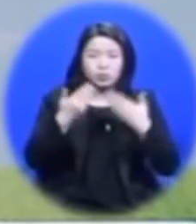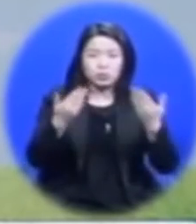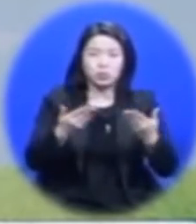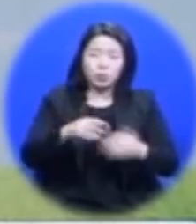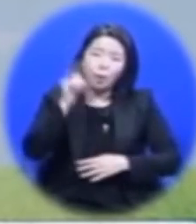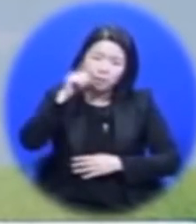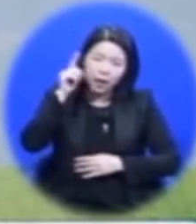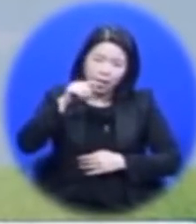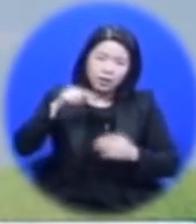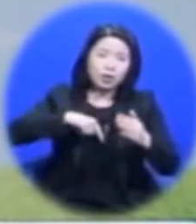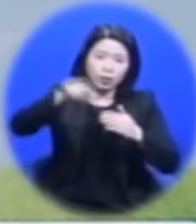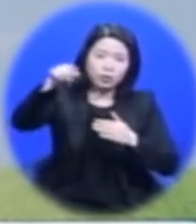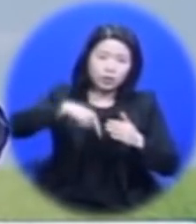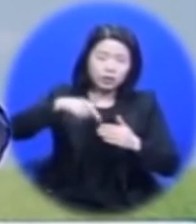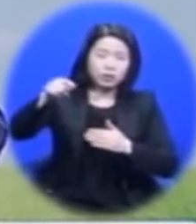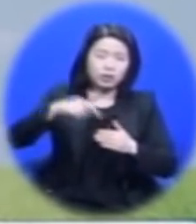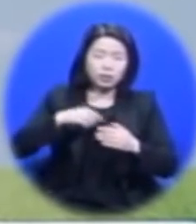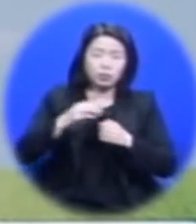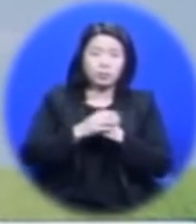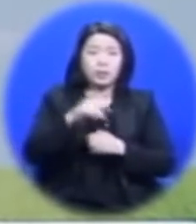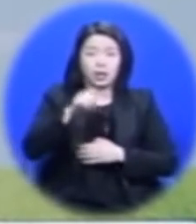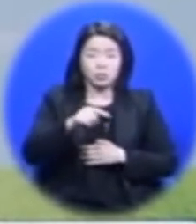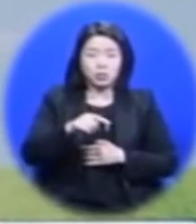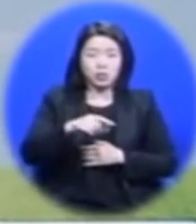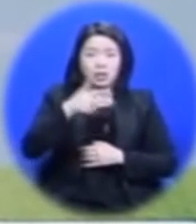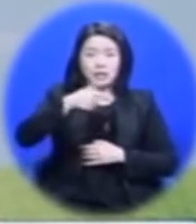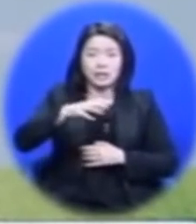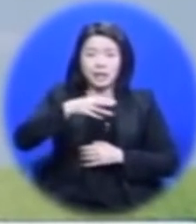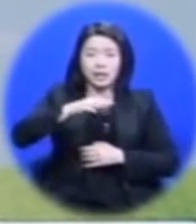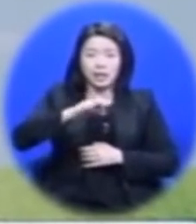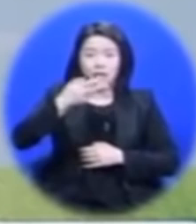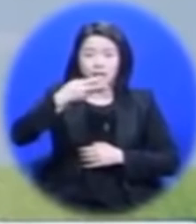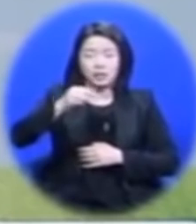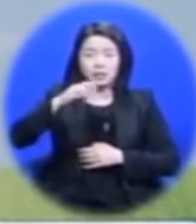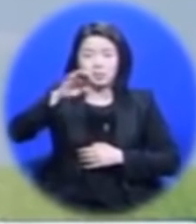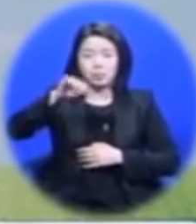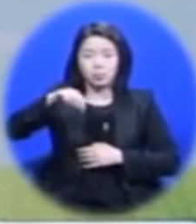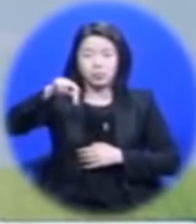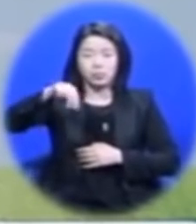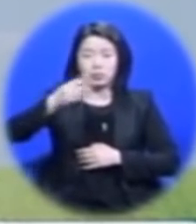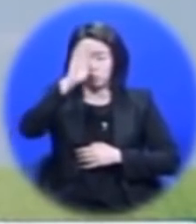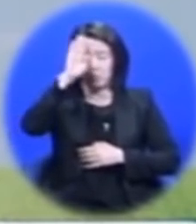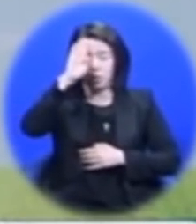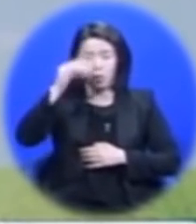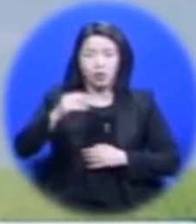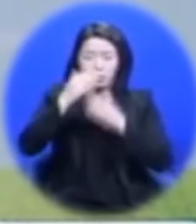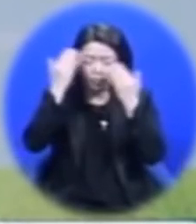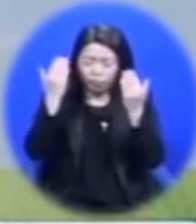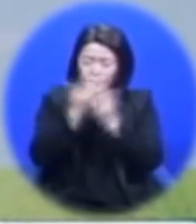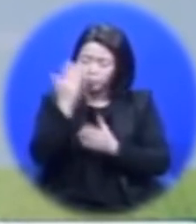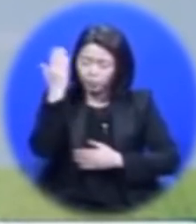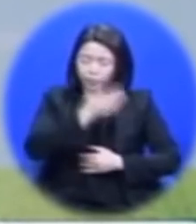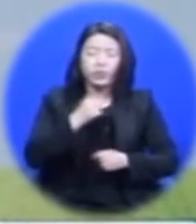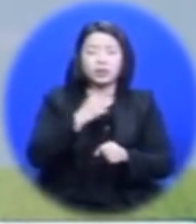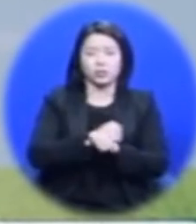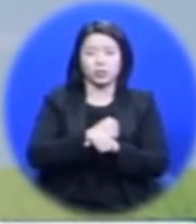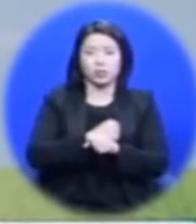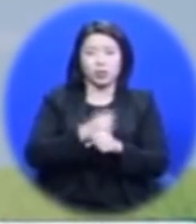매일 찾아가고 그래서 이분이 장티푸스에서 고침을 받습니다. 교회 안 나올 도리가